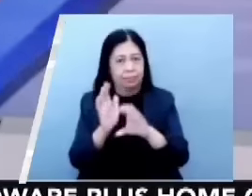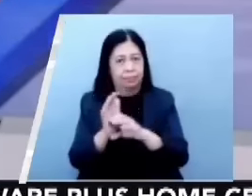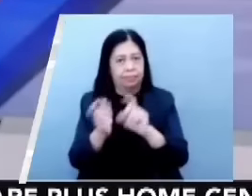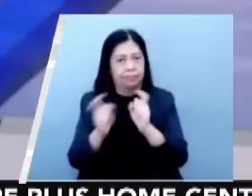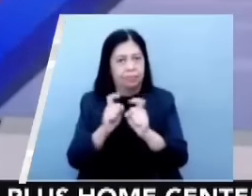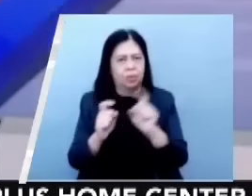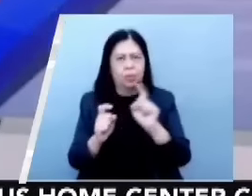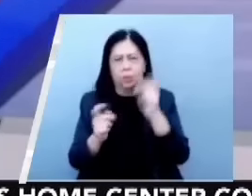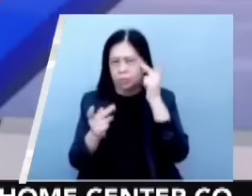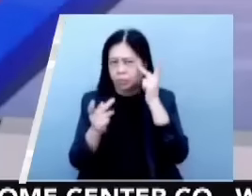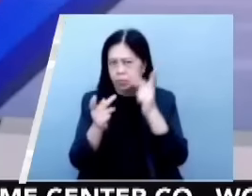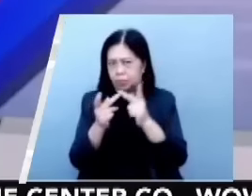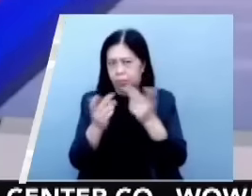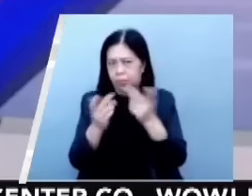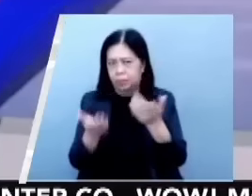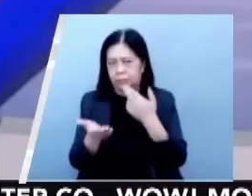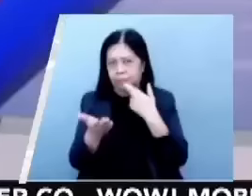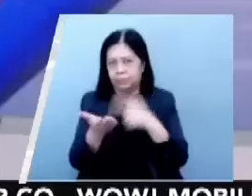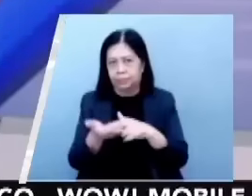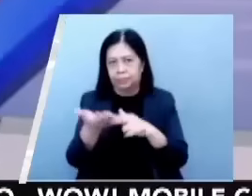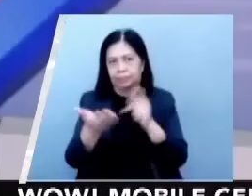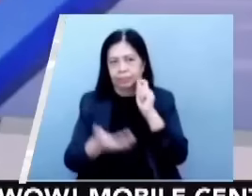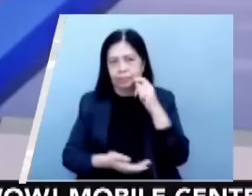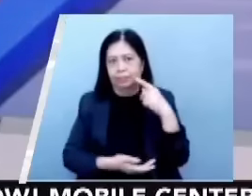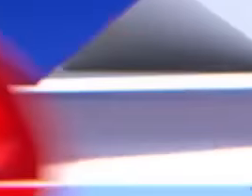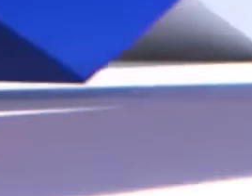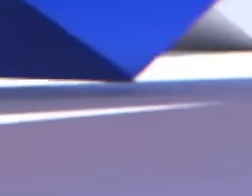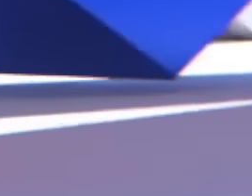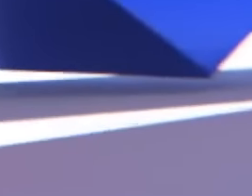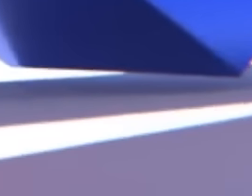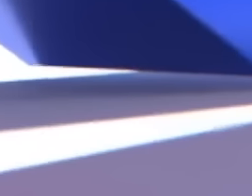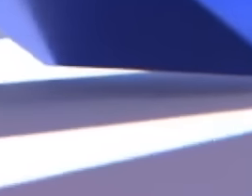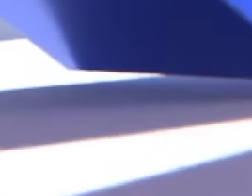sa pagtutok ni Natina Panganiban Perez at Jonathan Andal.